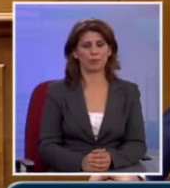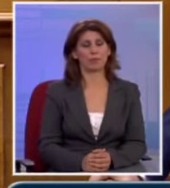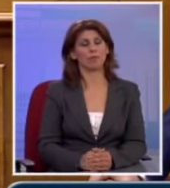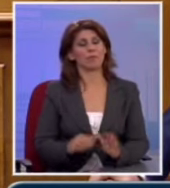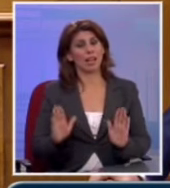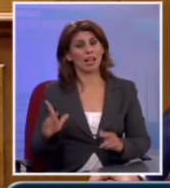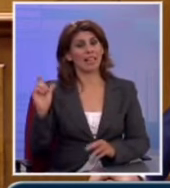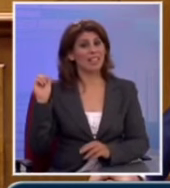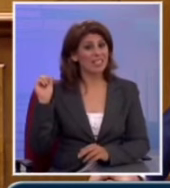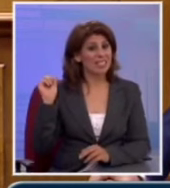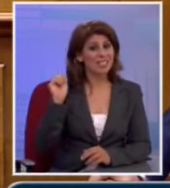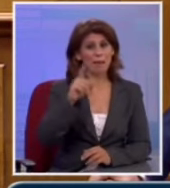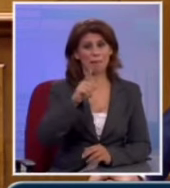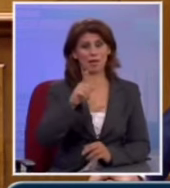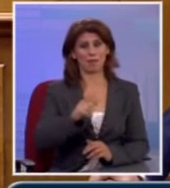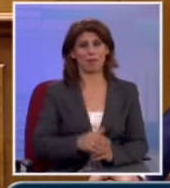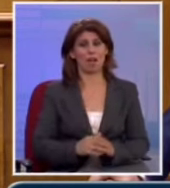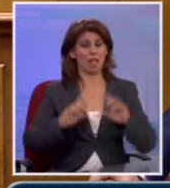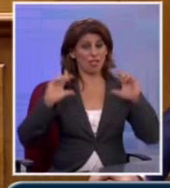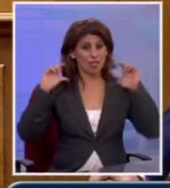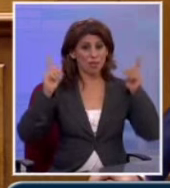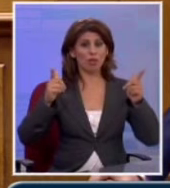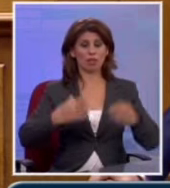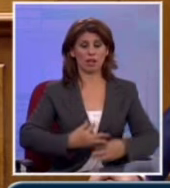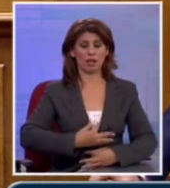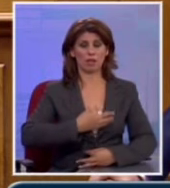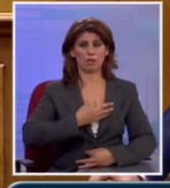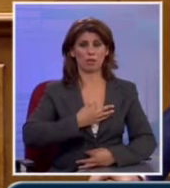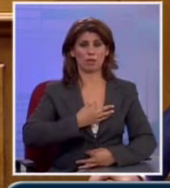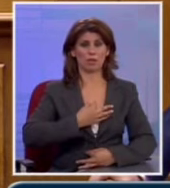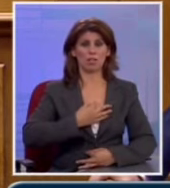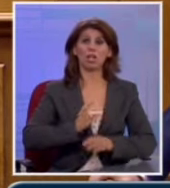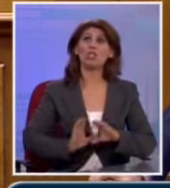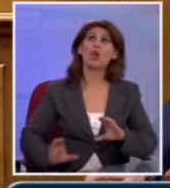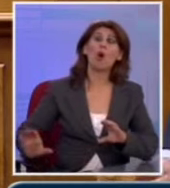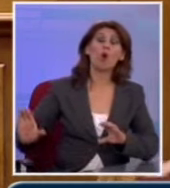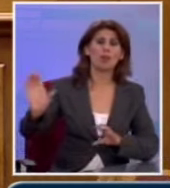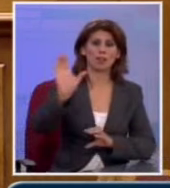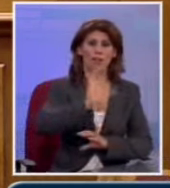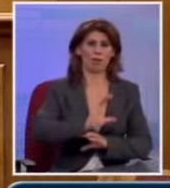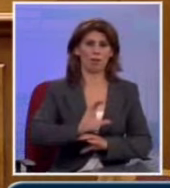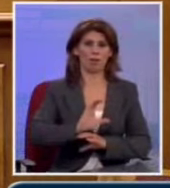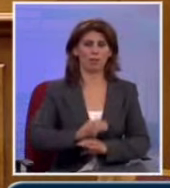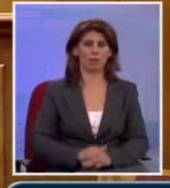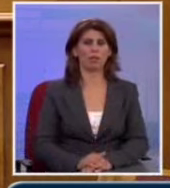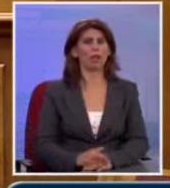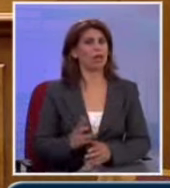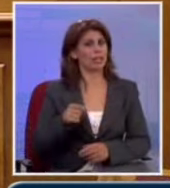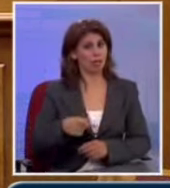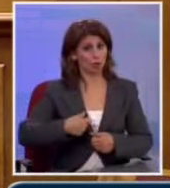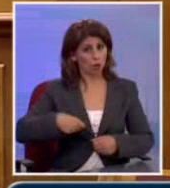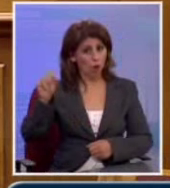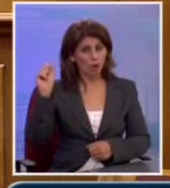Όμως θα στείλει και μήνυμα δημοκρατίας και αξιοπρέπειας σε όλη την Ευρώπη. Διότι αυτό το